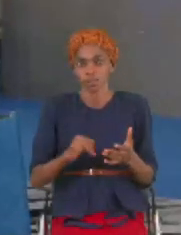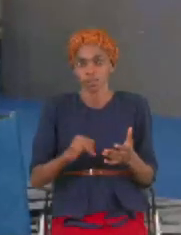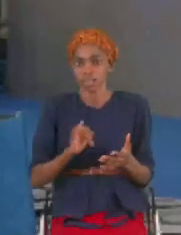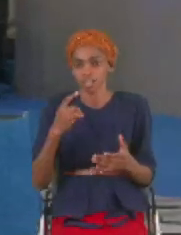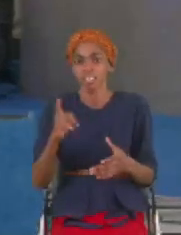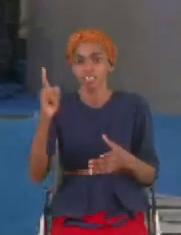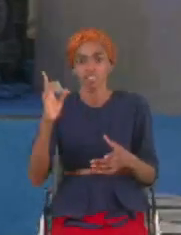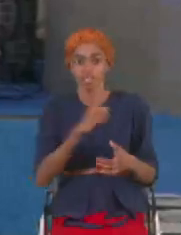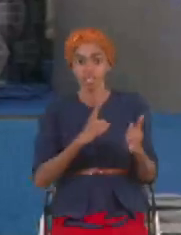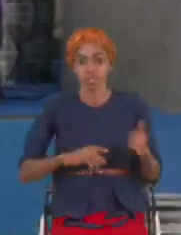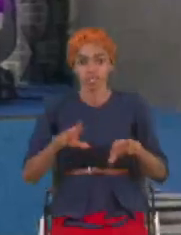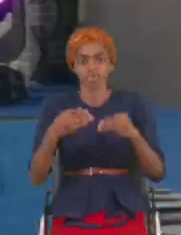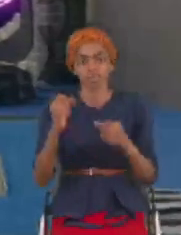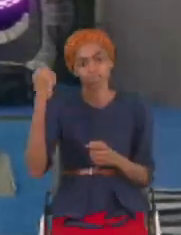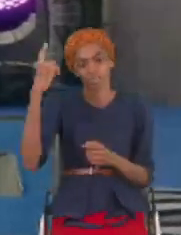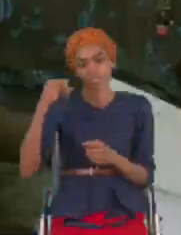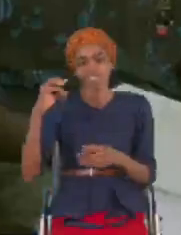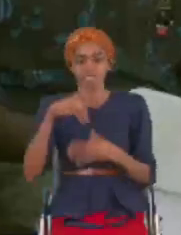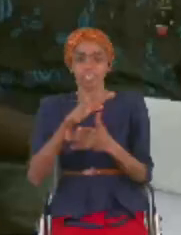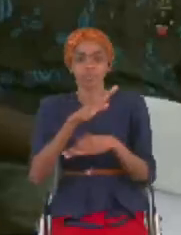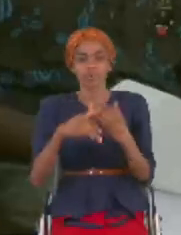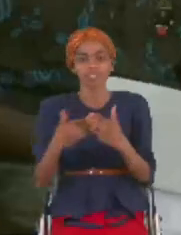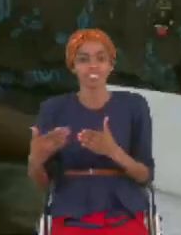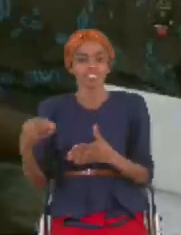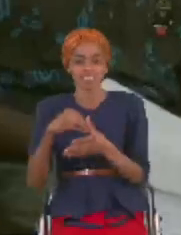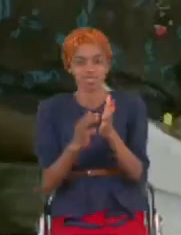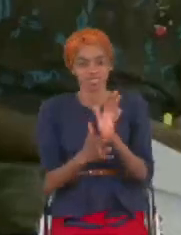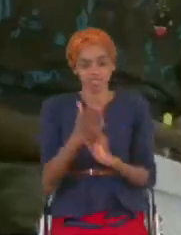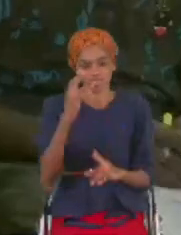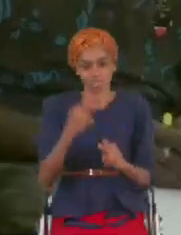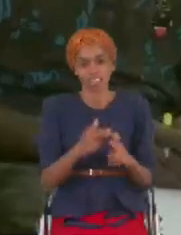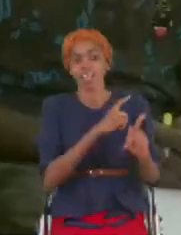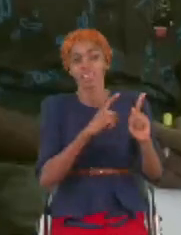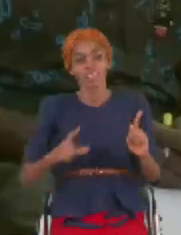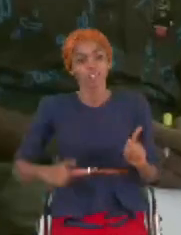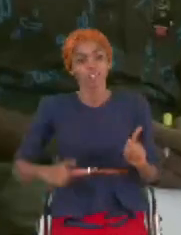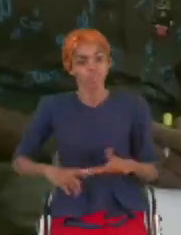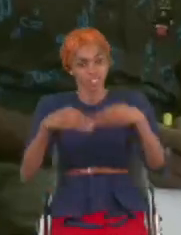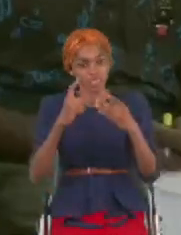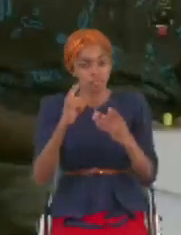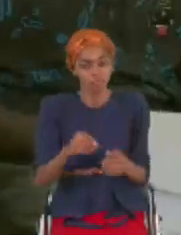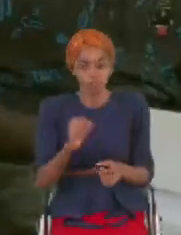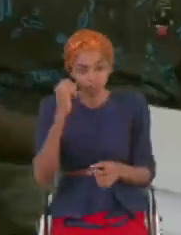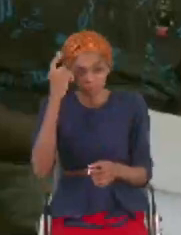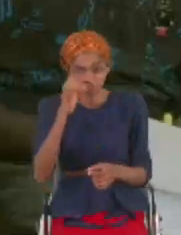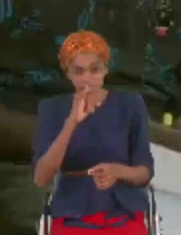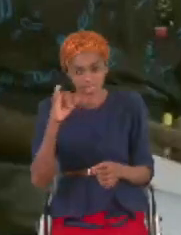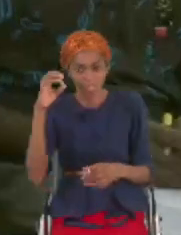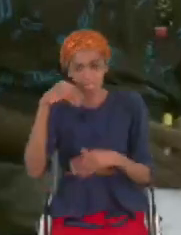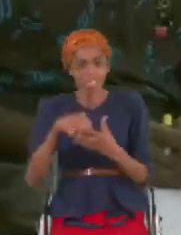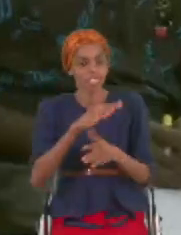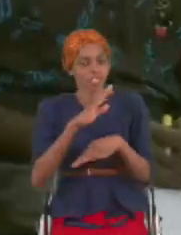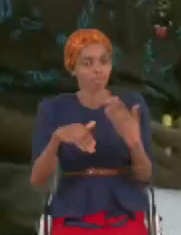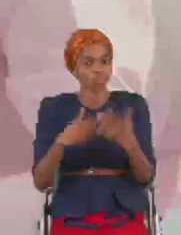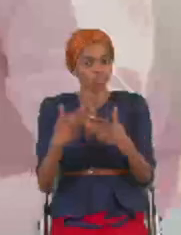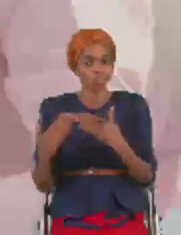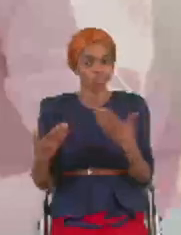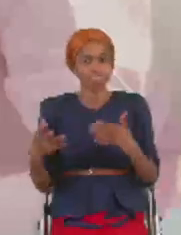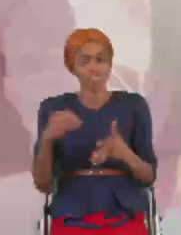tu as le seigneur te donnera de l'intelligence en toute chose dieu te donnera de l'intelligence en toute